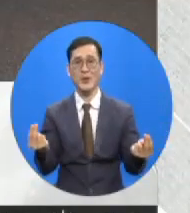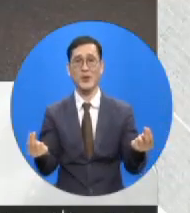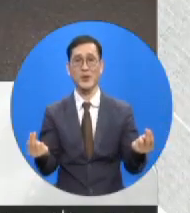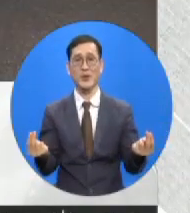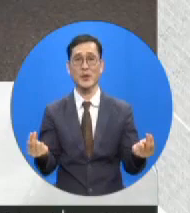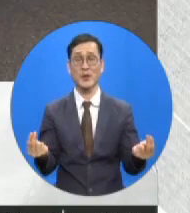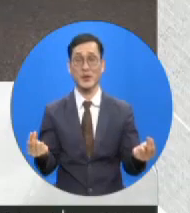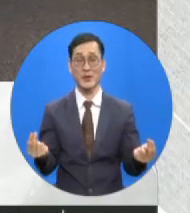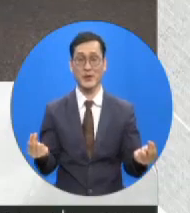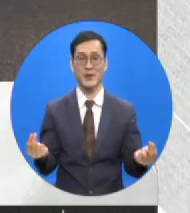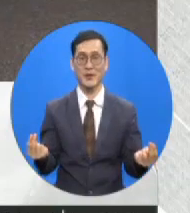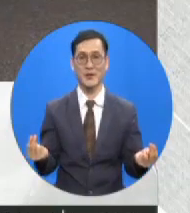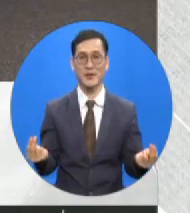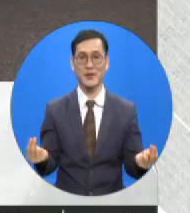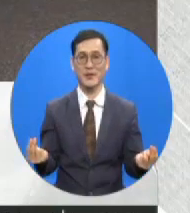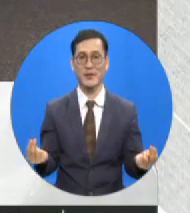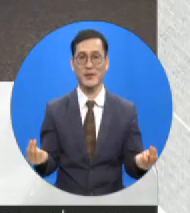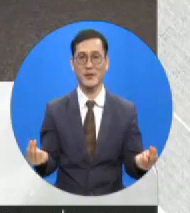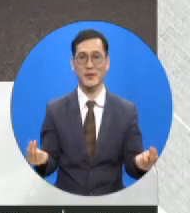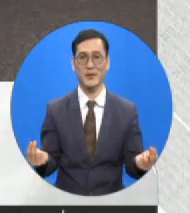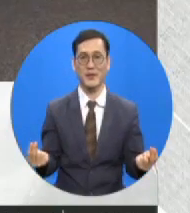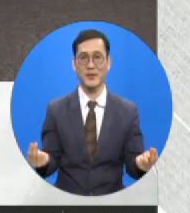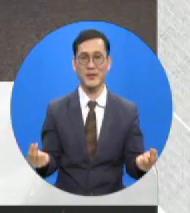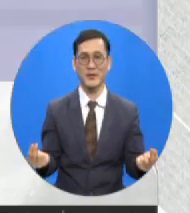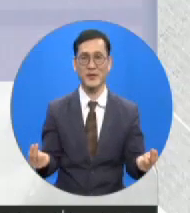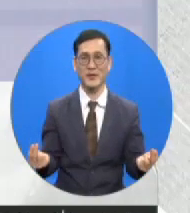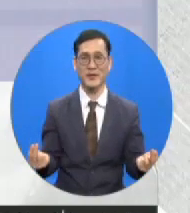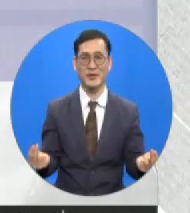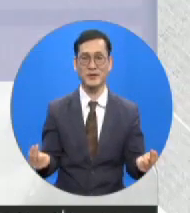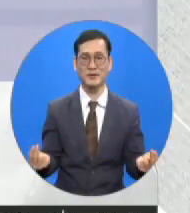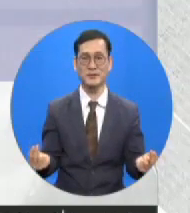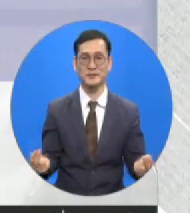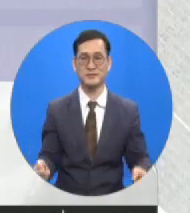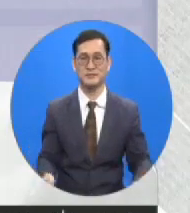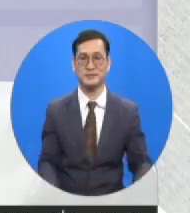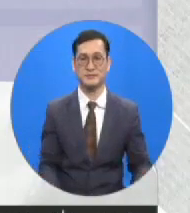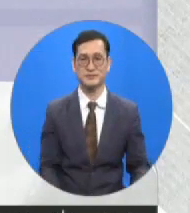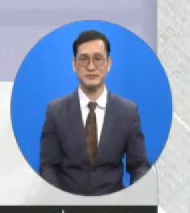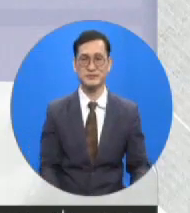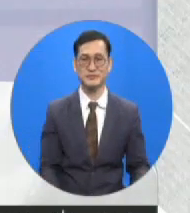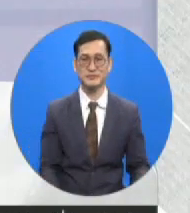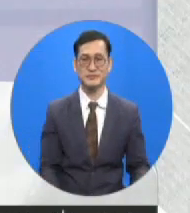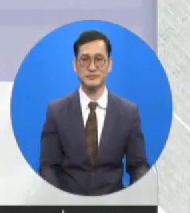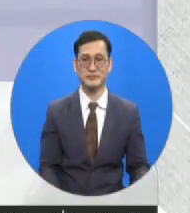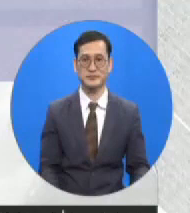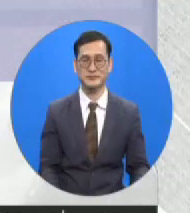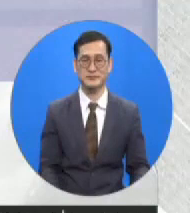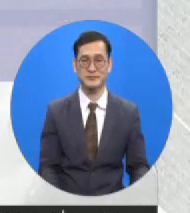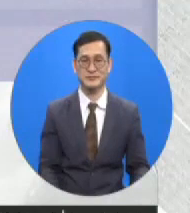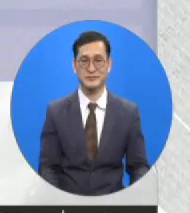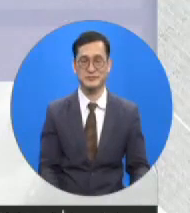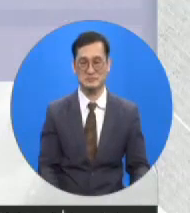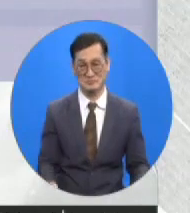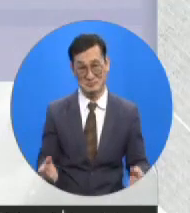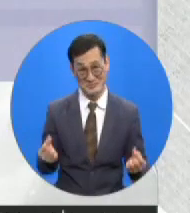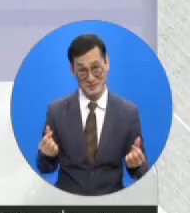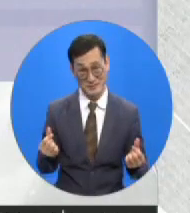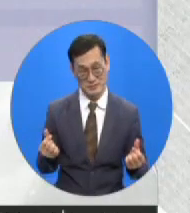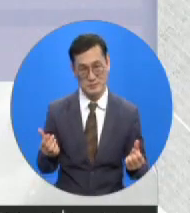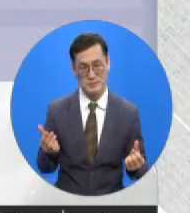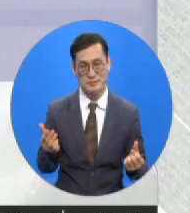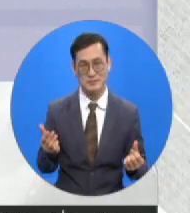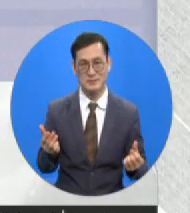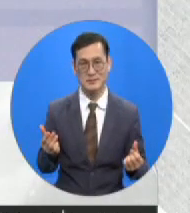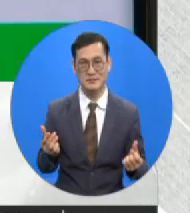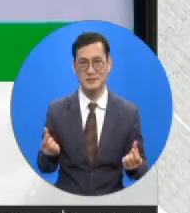같은. 예. 그러면, 예. 그러면 서울시 공무원이 그게 그거고 이게 이건데 뭐 이렇게 생각할 수 있지만 왜